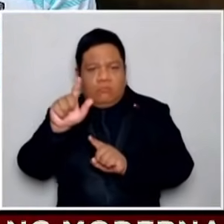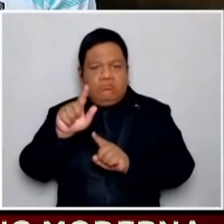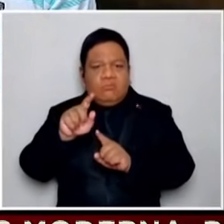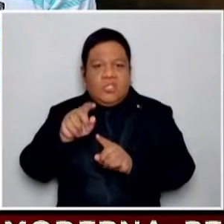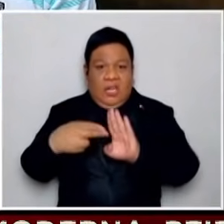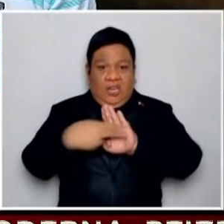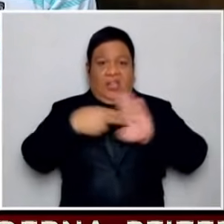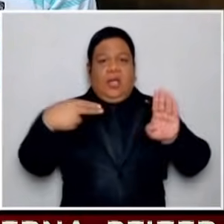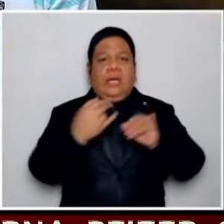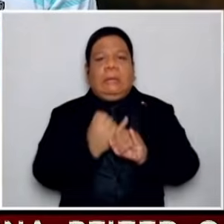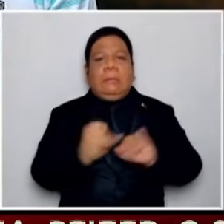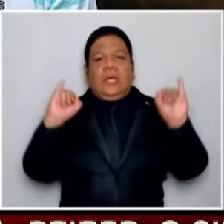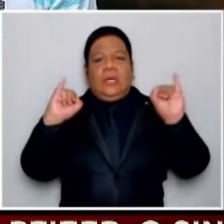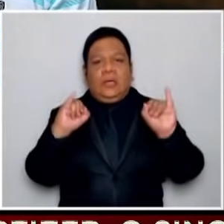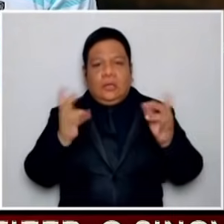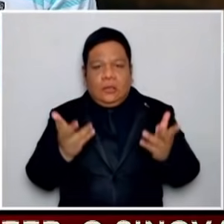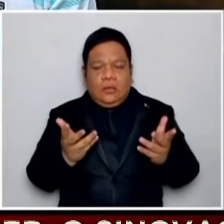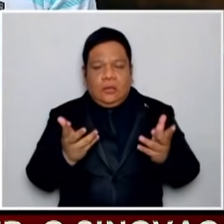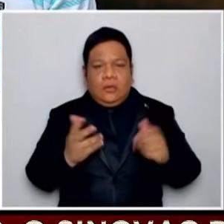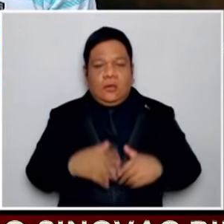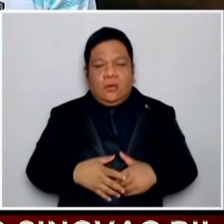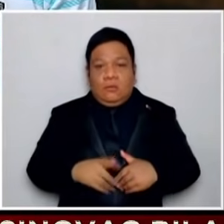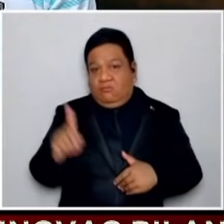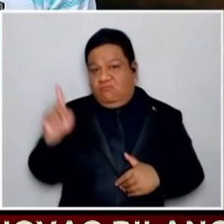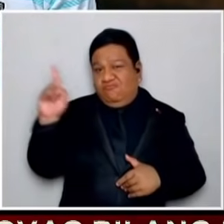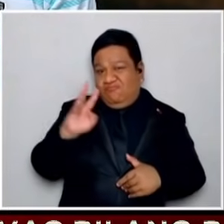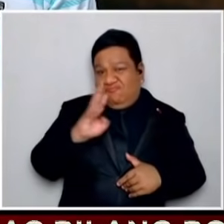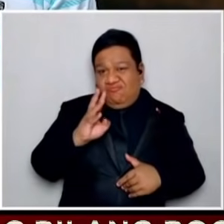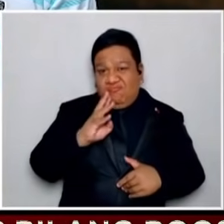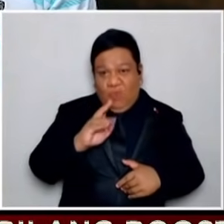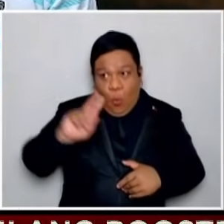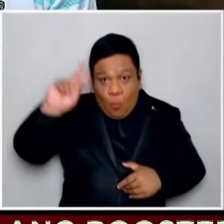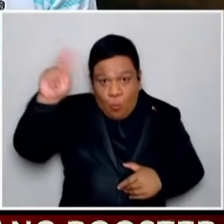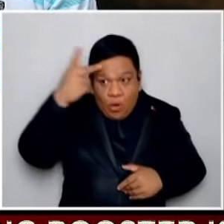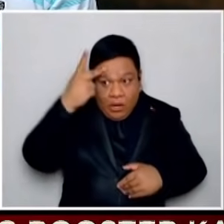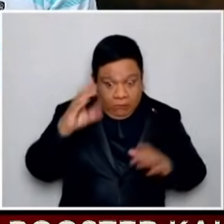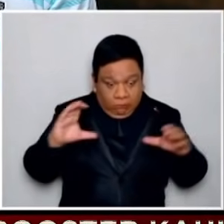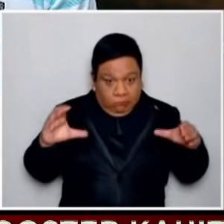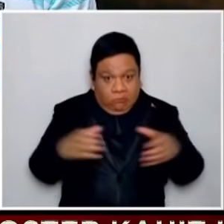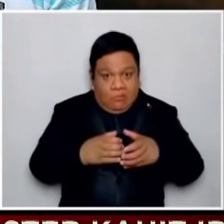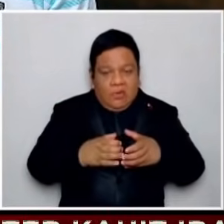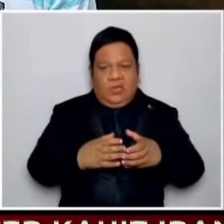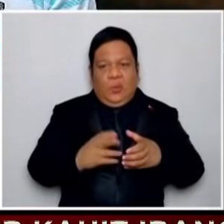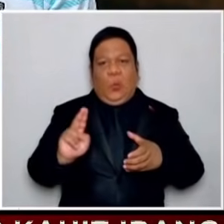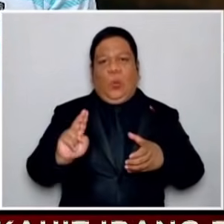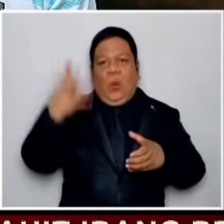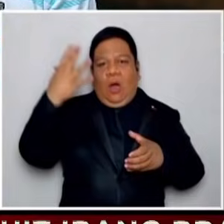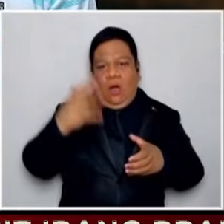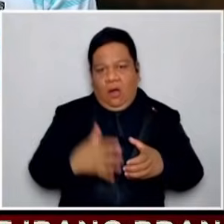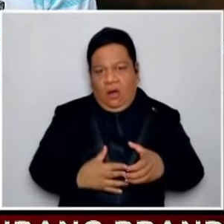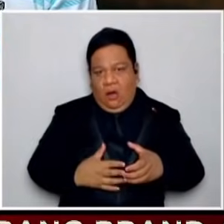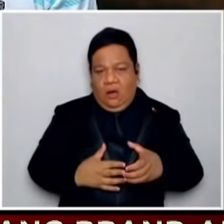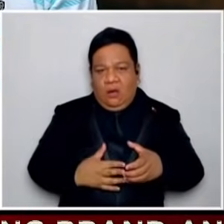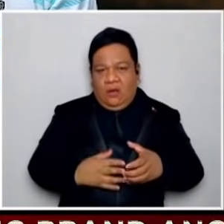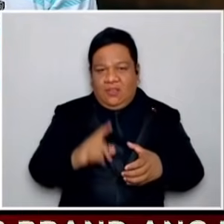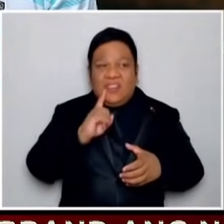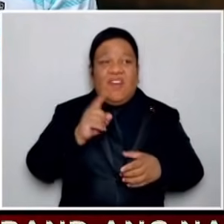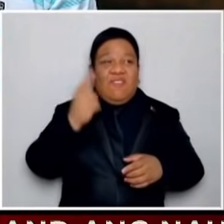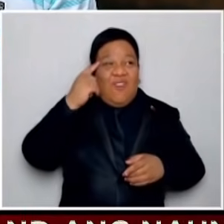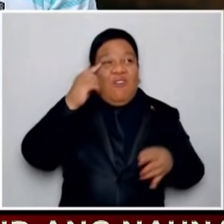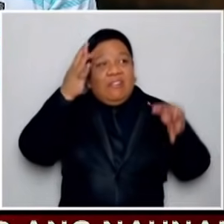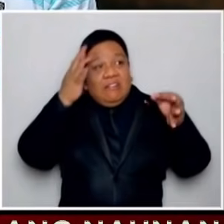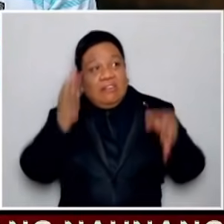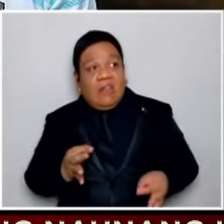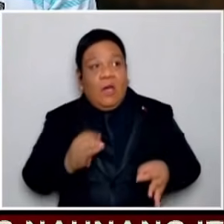Talagang useless ang political party as the determinant ng mga nominations, ng